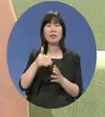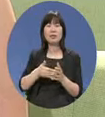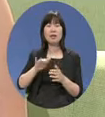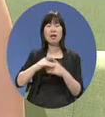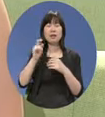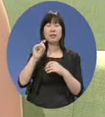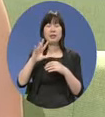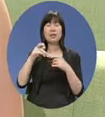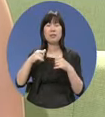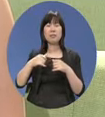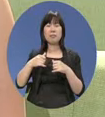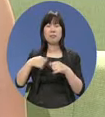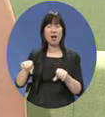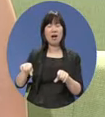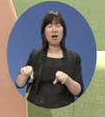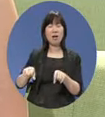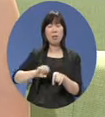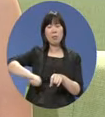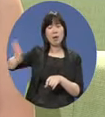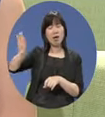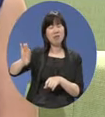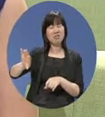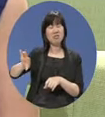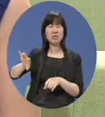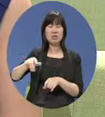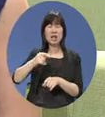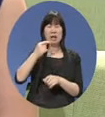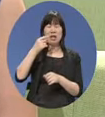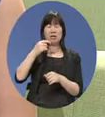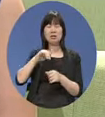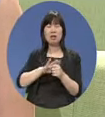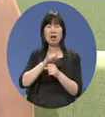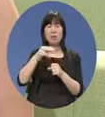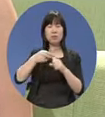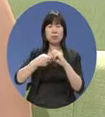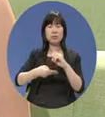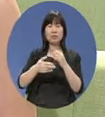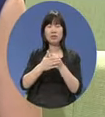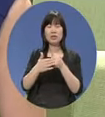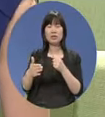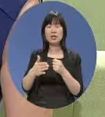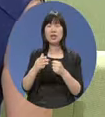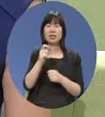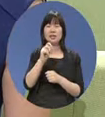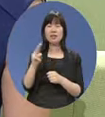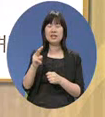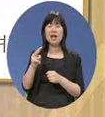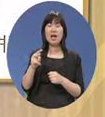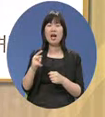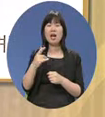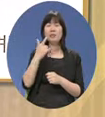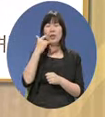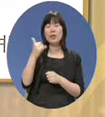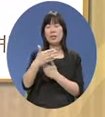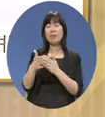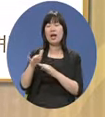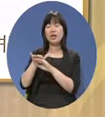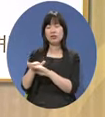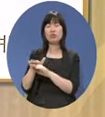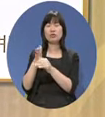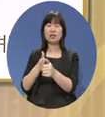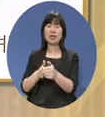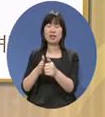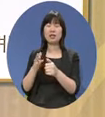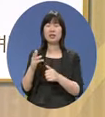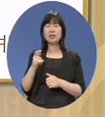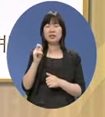다 없애는 거는 좀 몰인정할 수 있으니까 그럼 어떡하냐? 텔레비전을 차라리 안방에 두라는 거죠. 텔레비전을